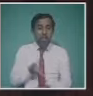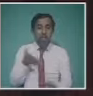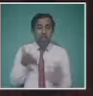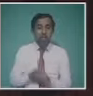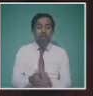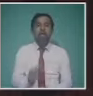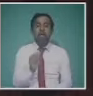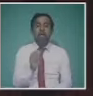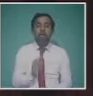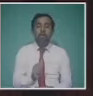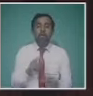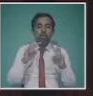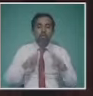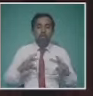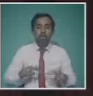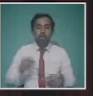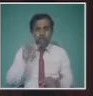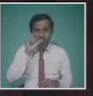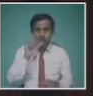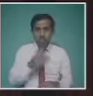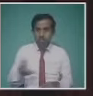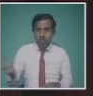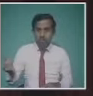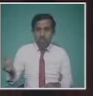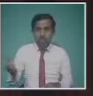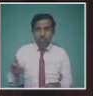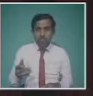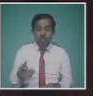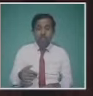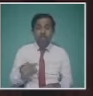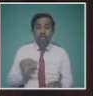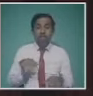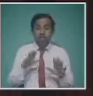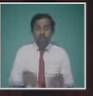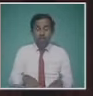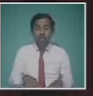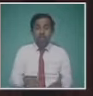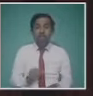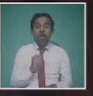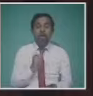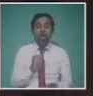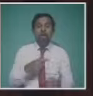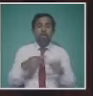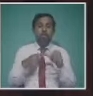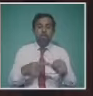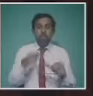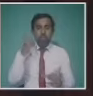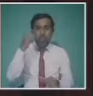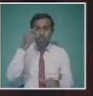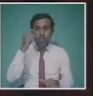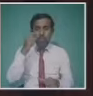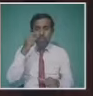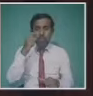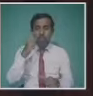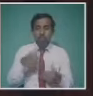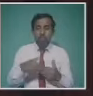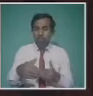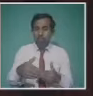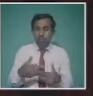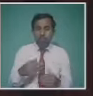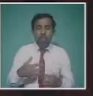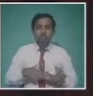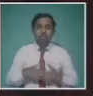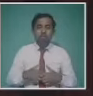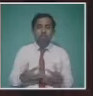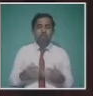වෙච්ච හේතු ගැන හොයන්න බලන්න වෙනවා ඒක නිසා ඵලයට නෙවෙයි උත්තර දෙන්න ඕන හේතුවට උත්තර දෙන ක්‍රමයන් නිර්මාණය නොවන තාක්කල් මේ